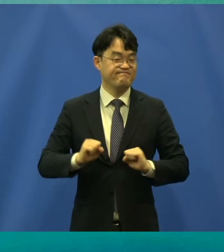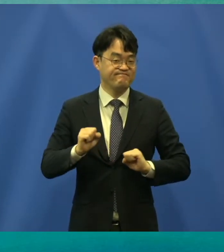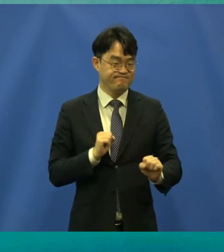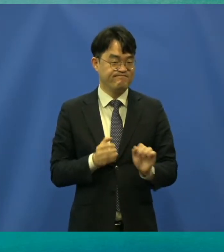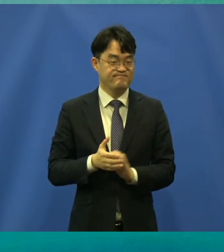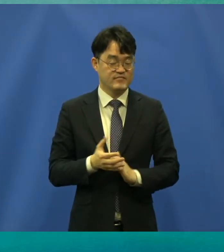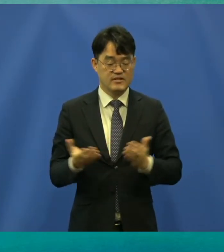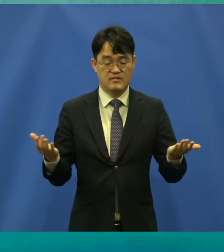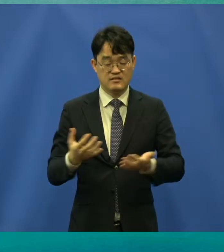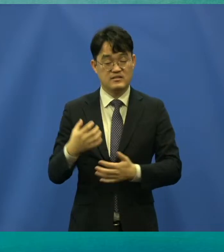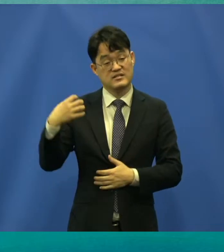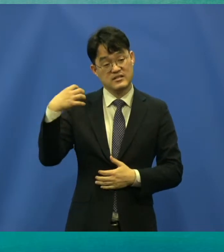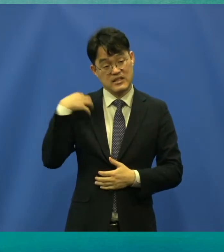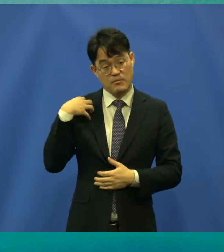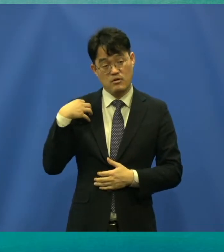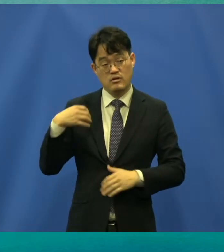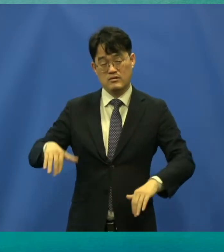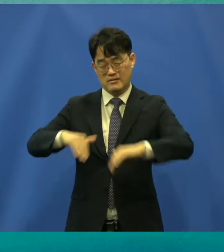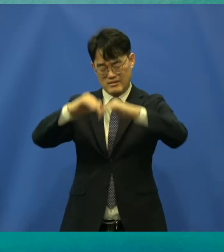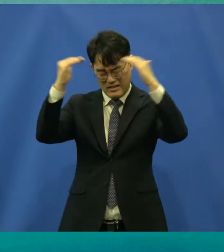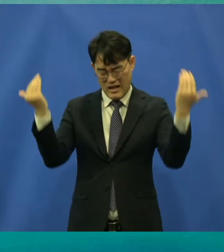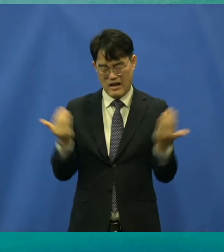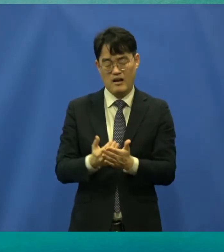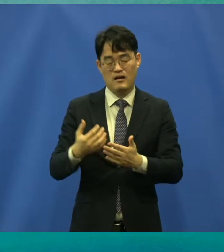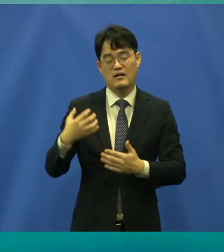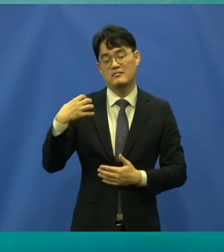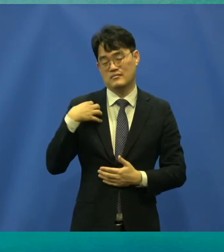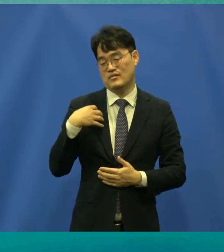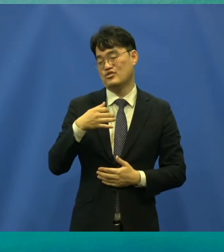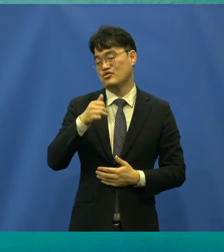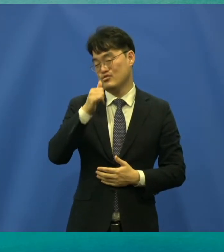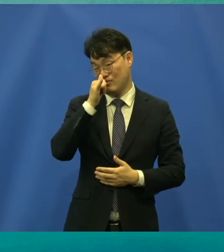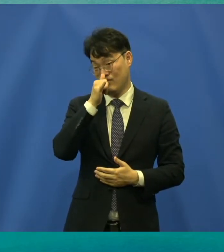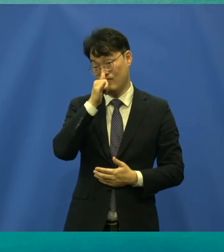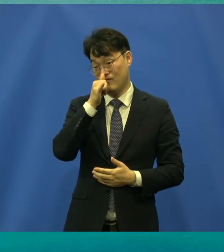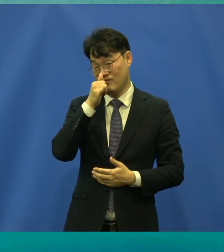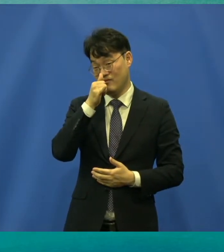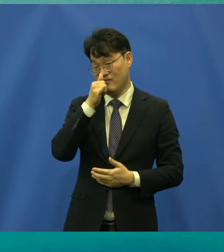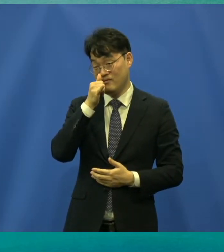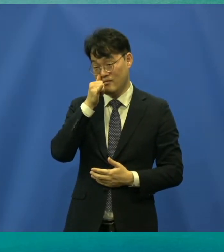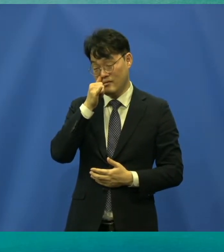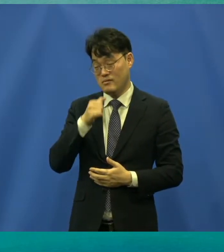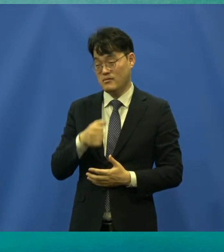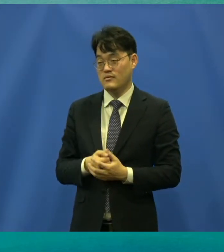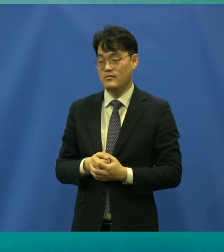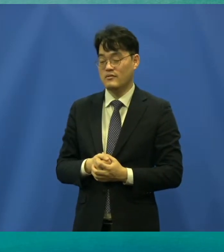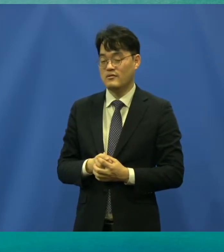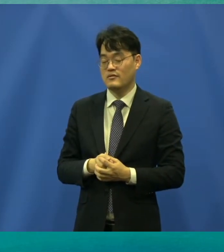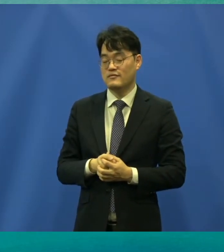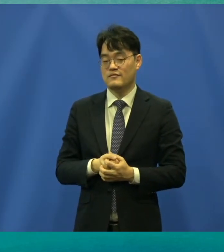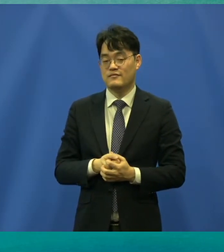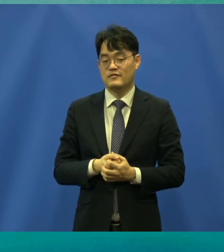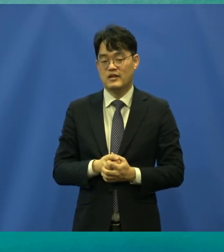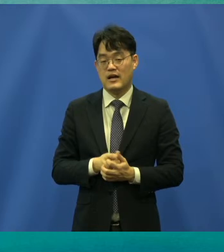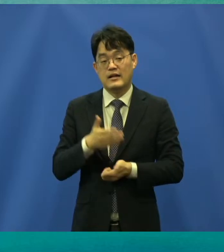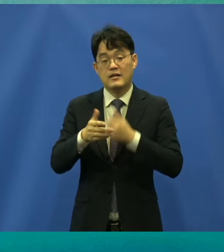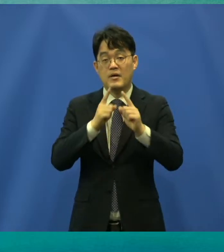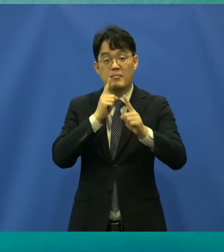사명을 받지 않은 사람은 없습니다. 단지 모를 뿐입니다. 그러나 말씀에 귀를